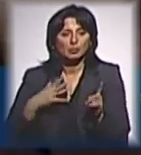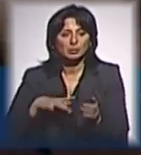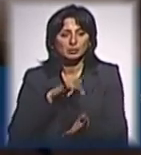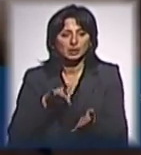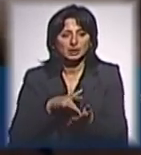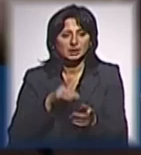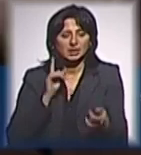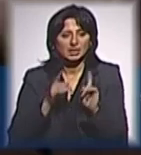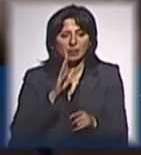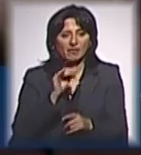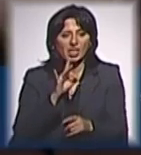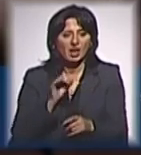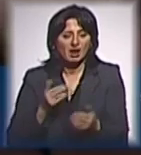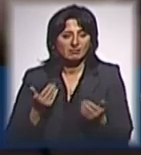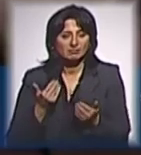თბილისელი, ნამდვილი ვერელი,